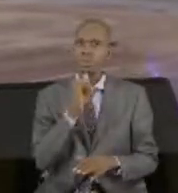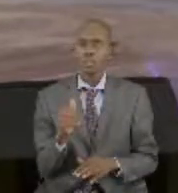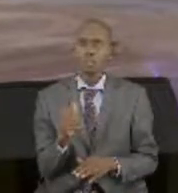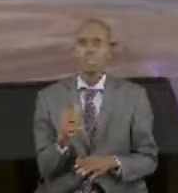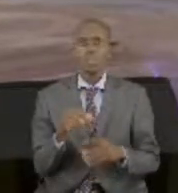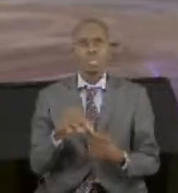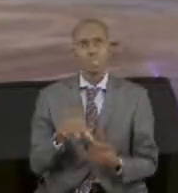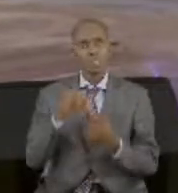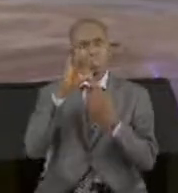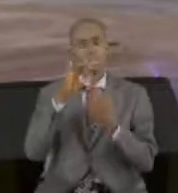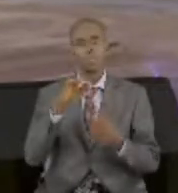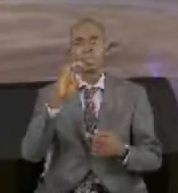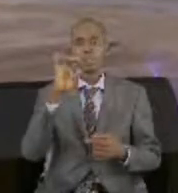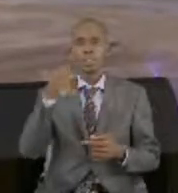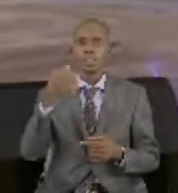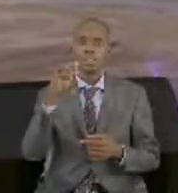du Seigneur.